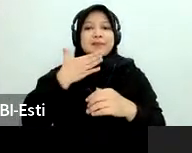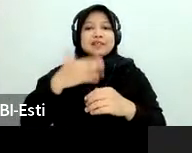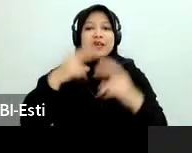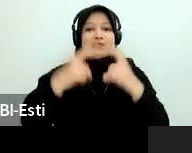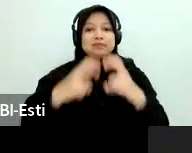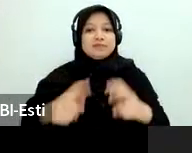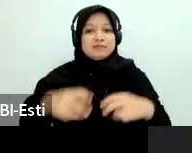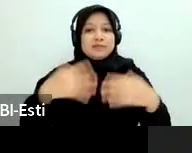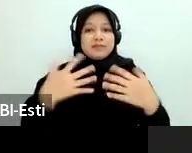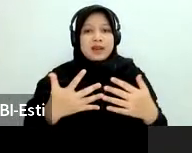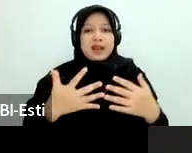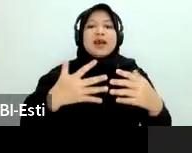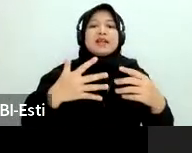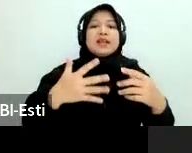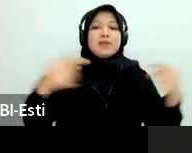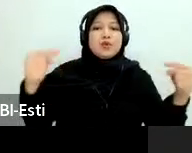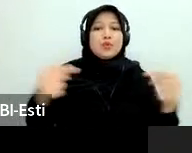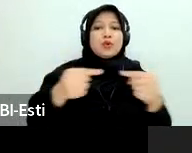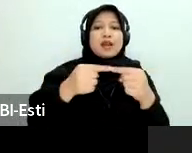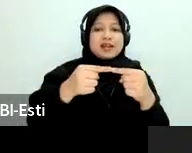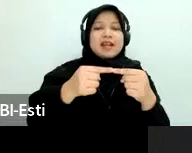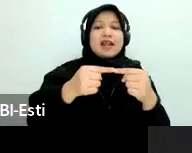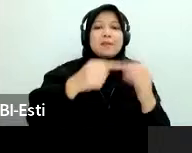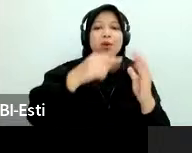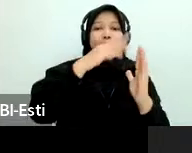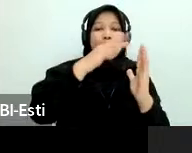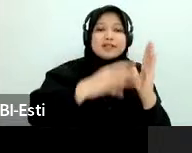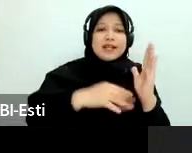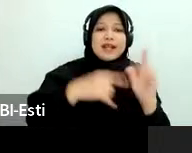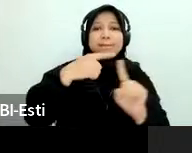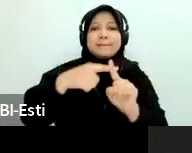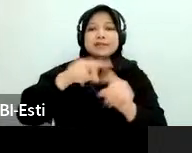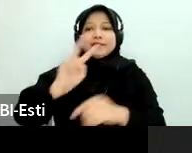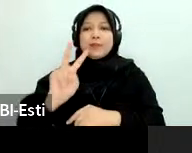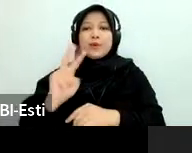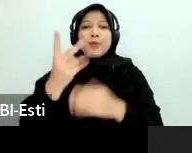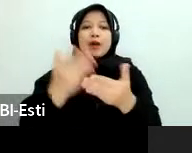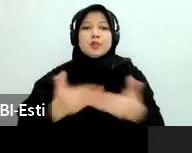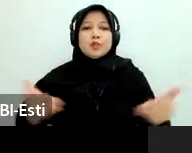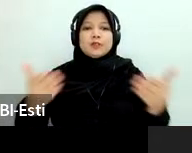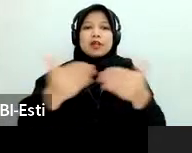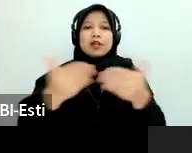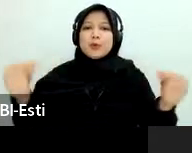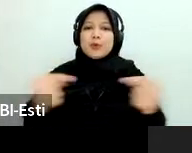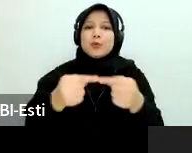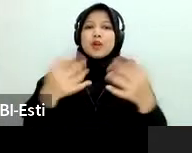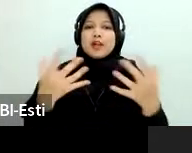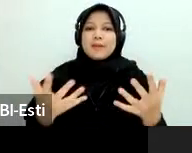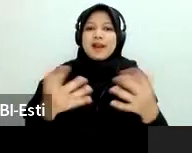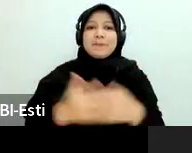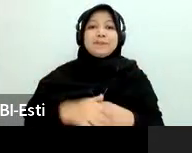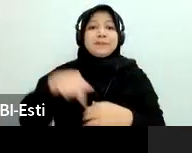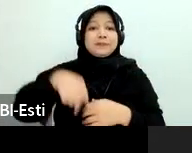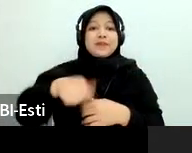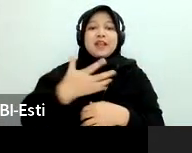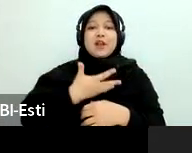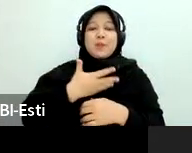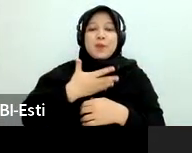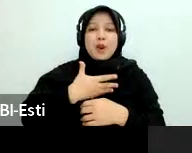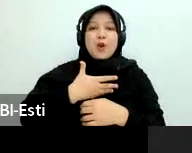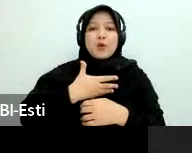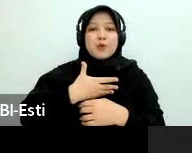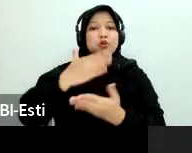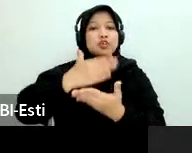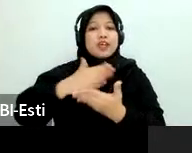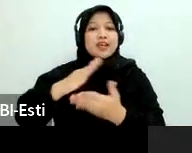wacana dalam perubahan sosial dan pada diskusi kali ini saya ingin memaparkan hasil penelitian saya pada kata